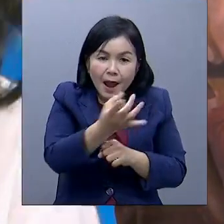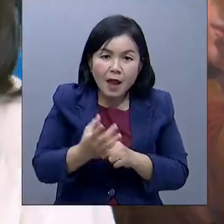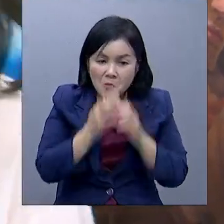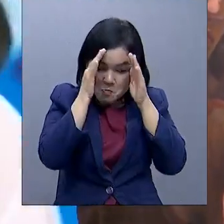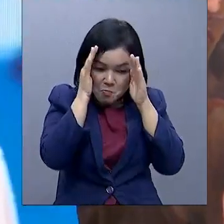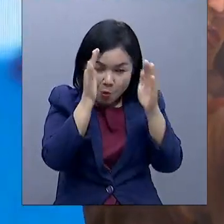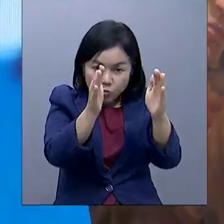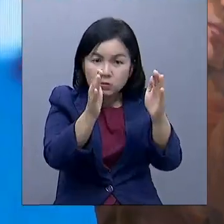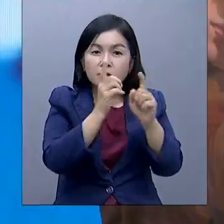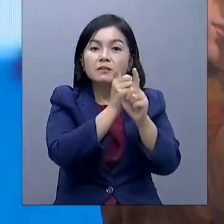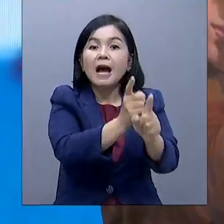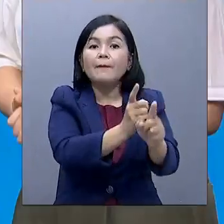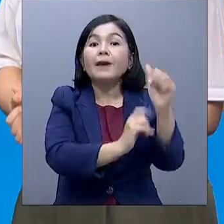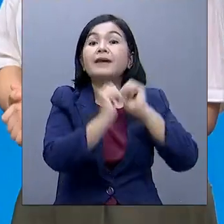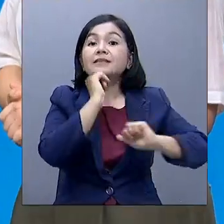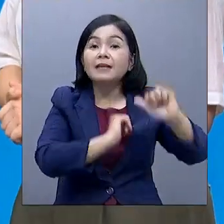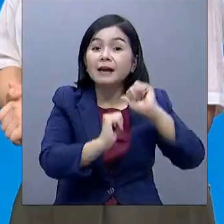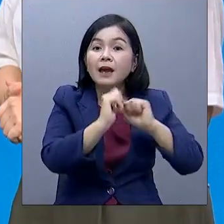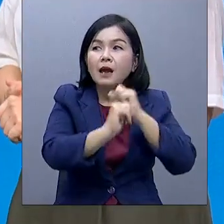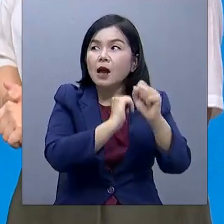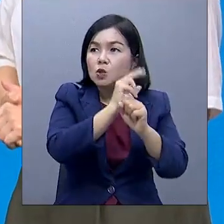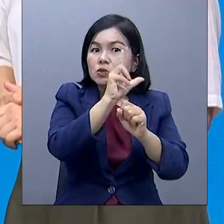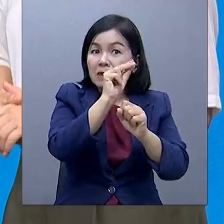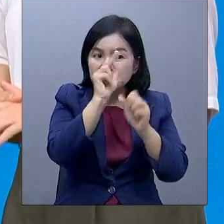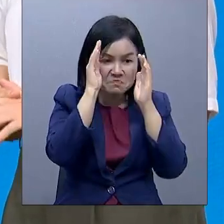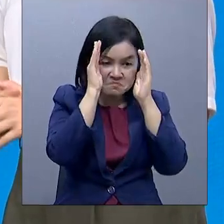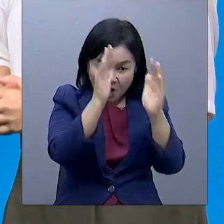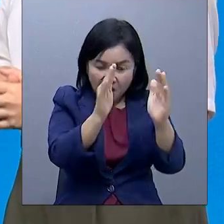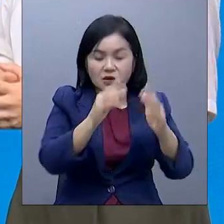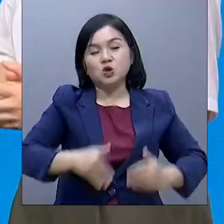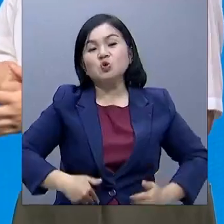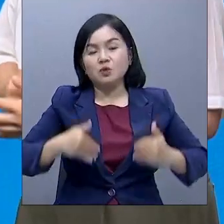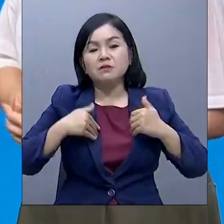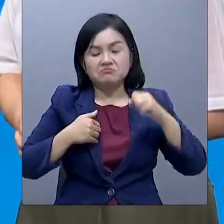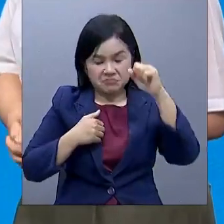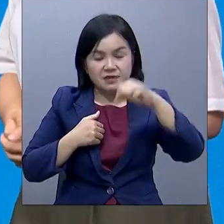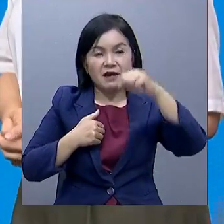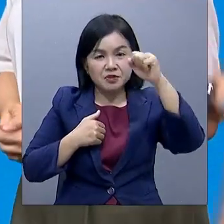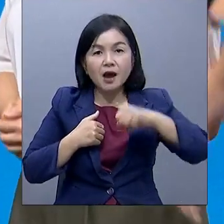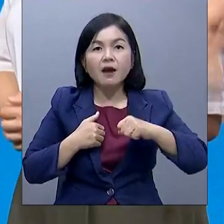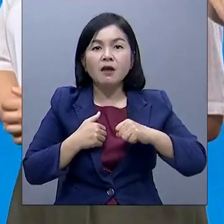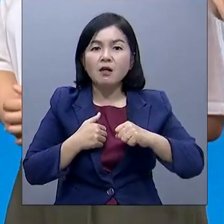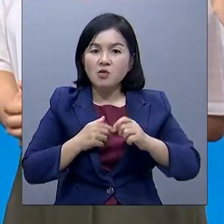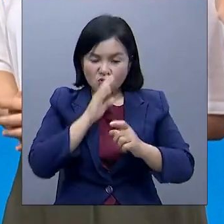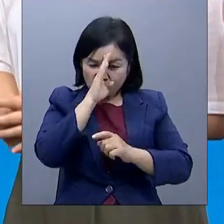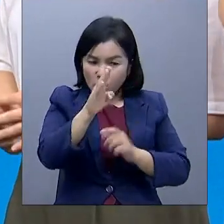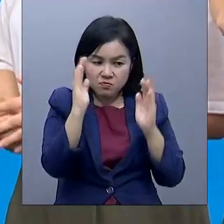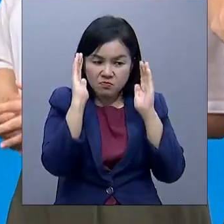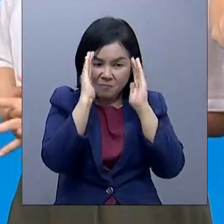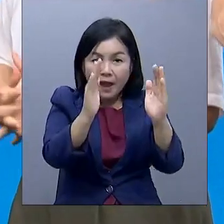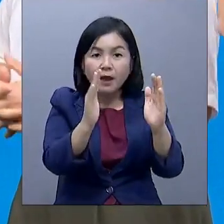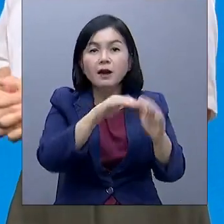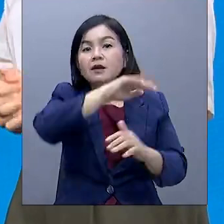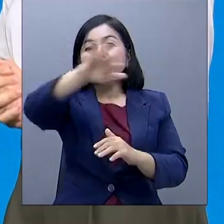งไปทางนั้น คือเป็นวัย30ที่แบบจริงจังซีเรียสในชีวิต คือของเขาเนี่ยทุกอย่างสเปคคือต้องบอกก่อนว่าพวกเราทุกคนเนี่ย